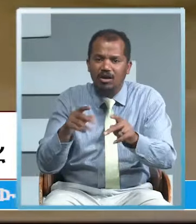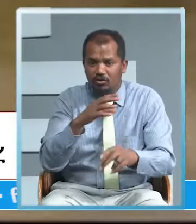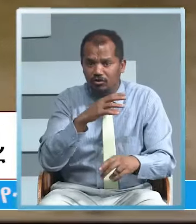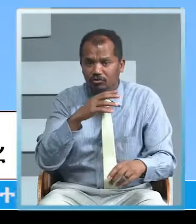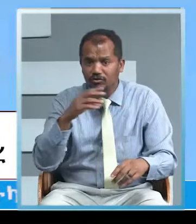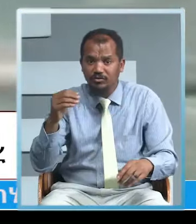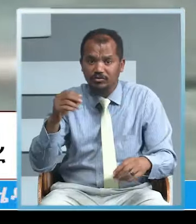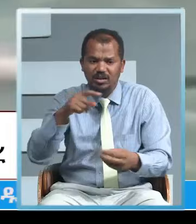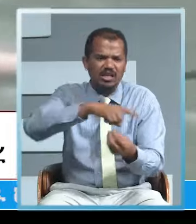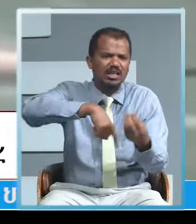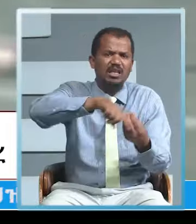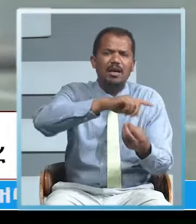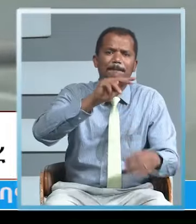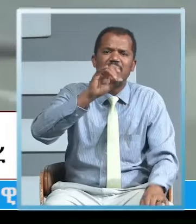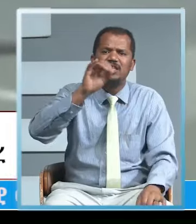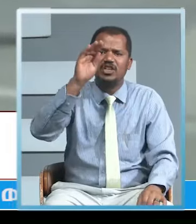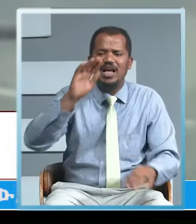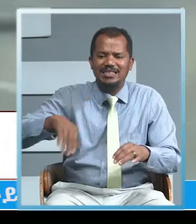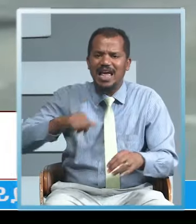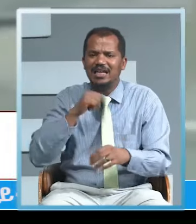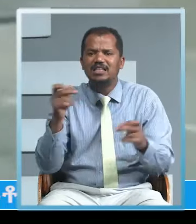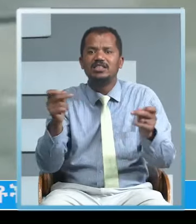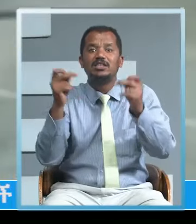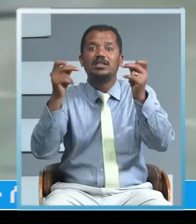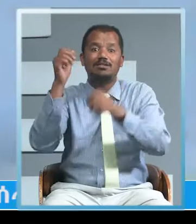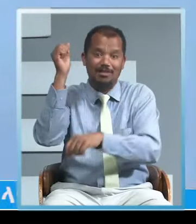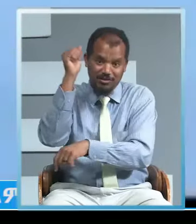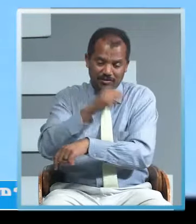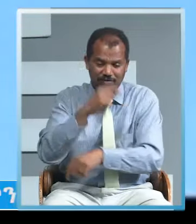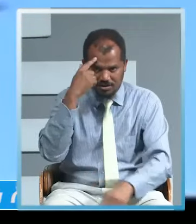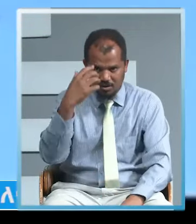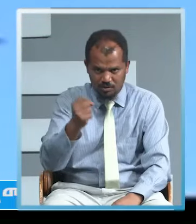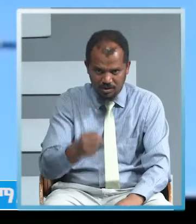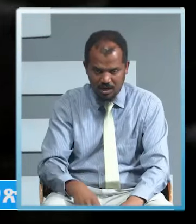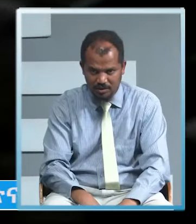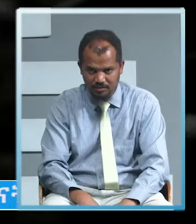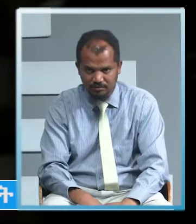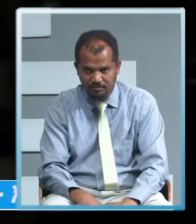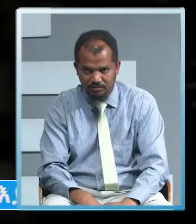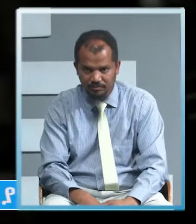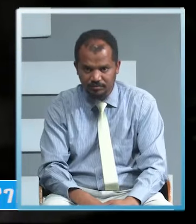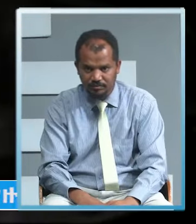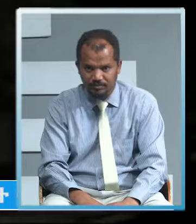አደሩና የአካባቢው ሚሊሻ ሳይቀር ድል መቀዳጀታቸው ይታወሳል።